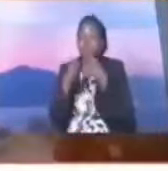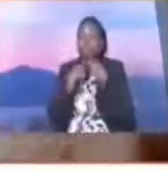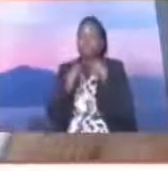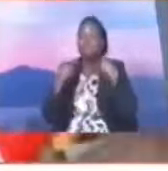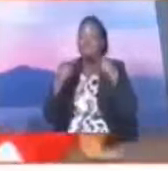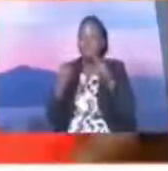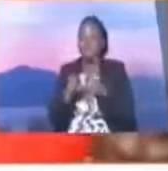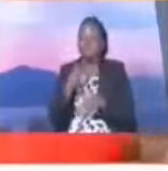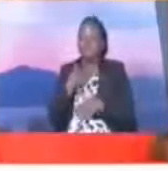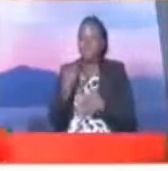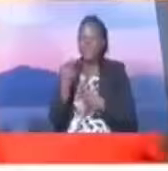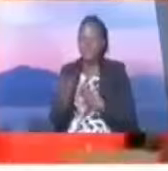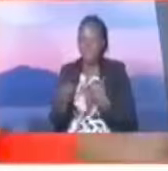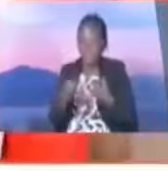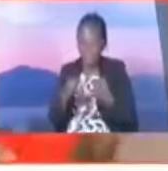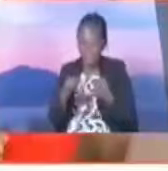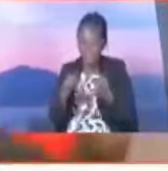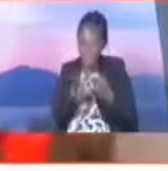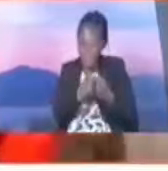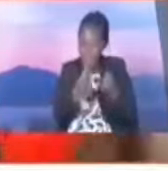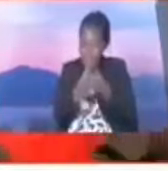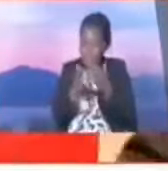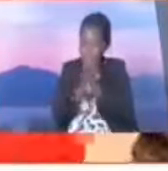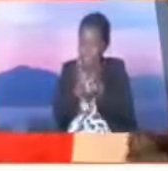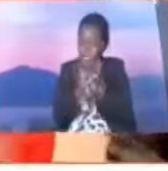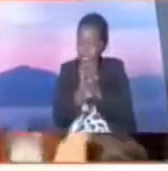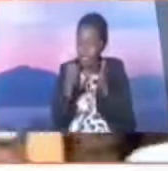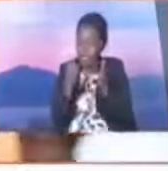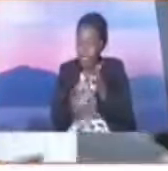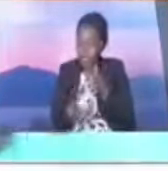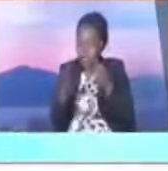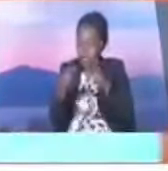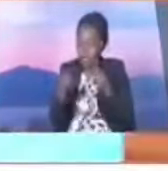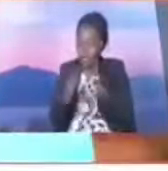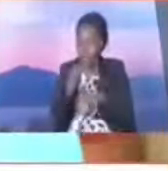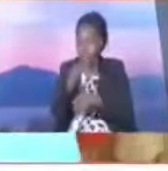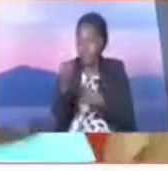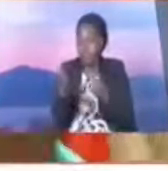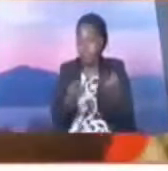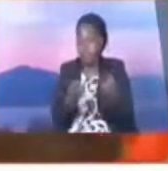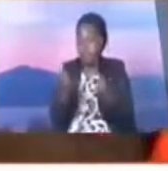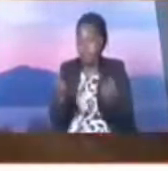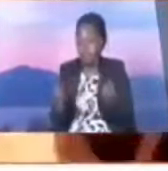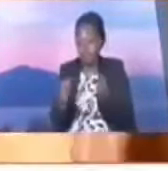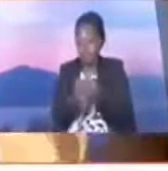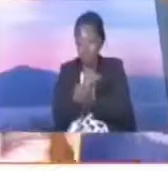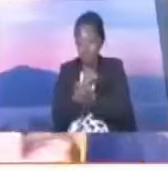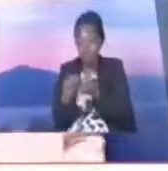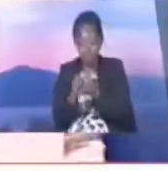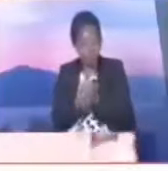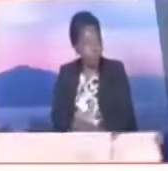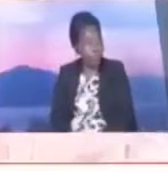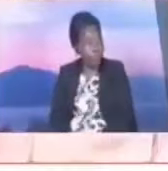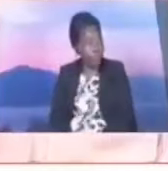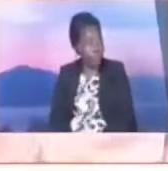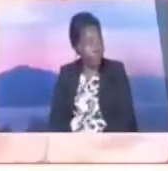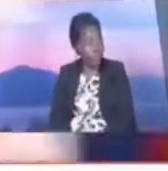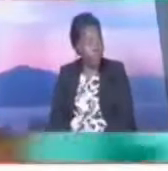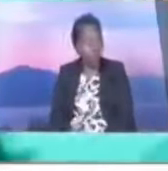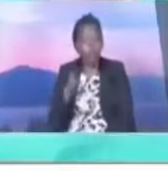gara. Okubaka jambula, wanyinyuri. Echipele singe, ne mtuka yawe. Baju kubi nukujide gemi sambo. Agoba